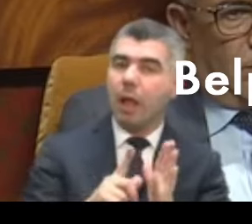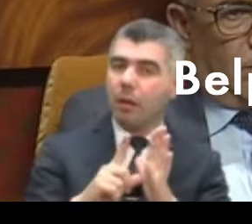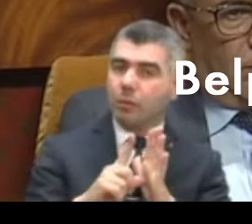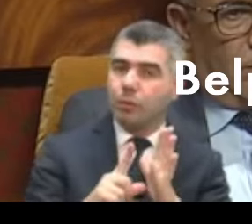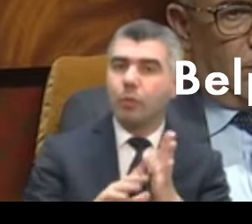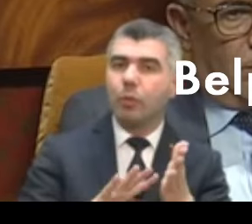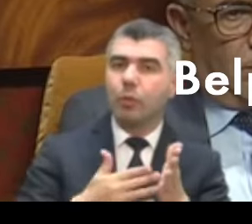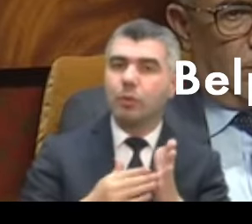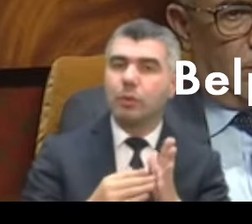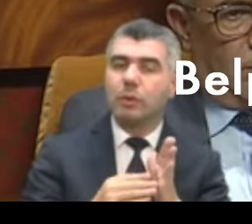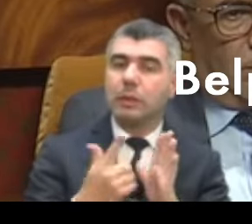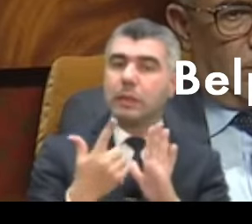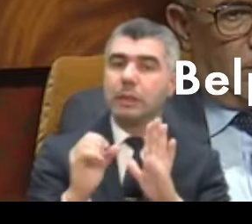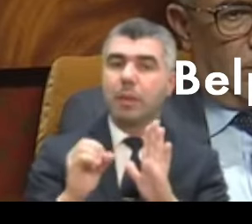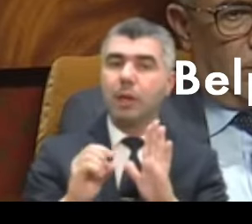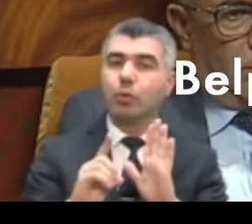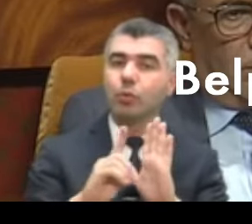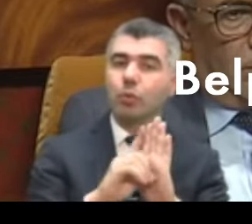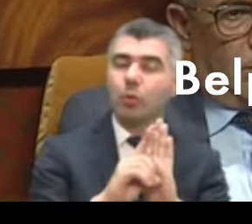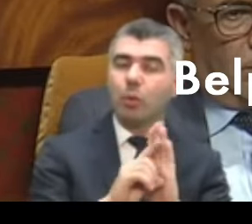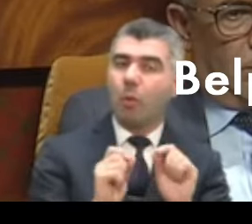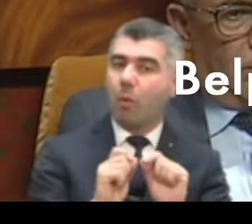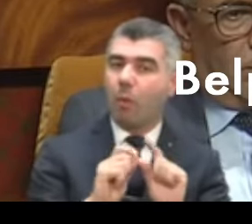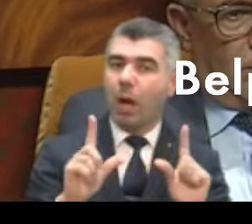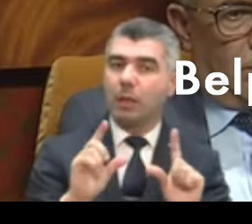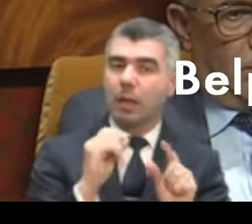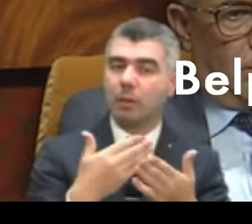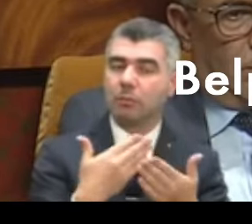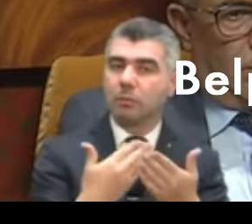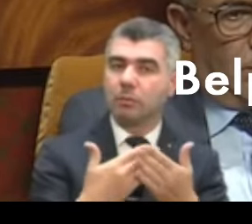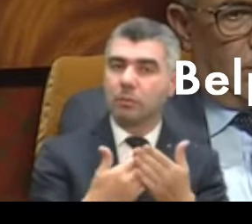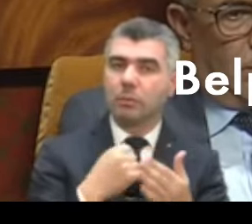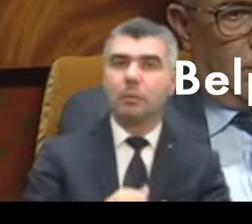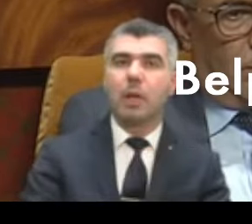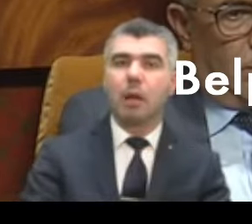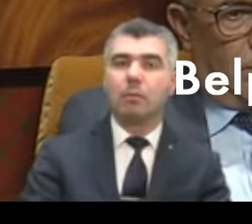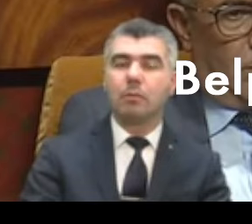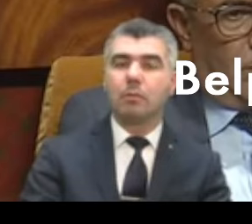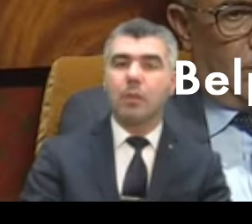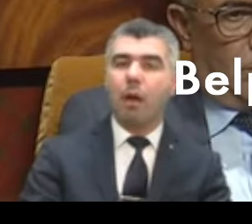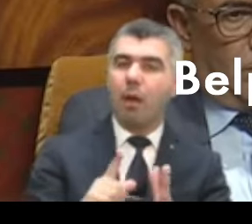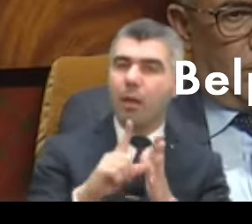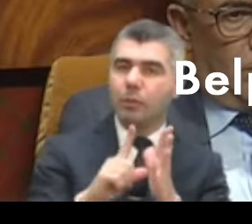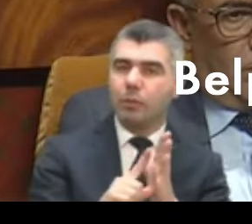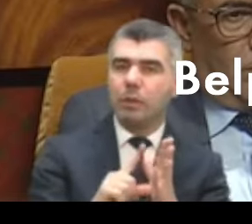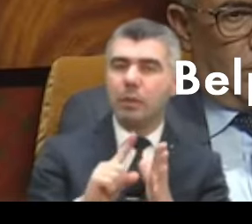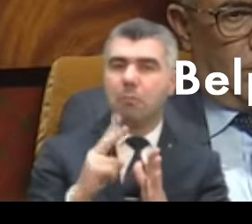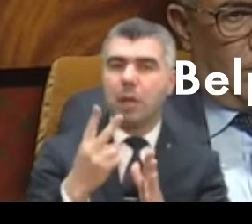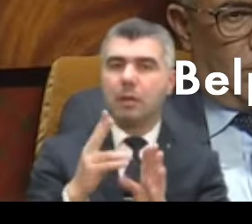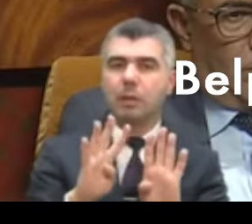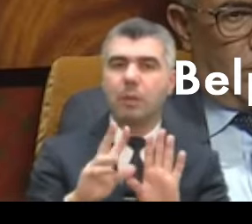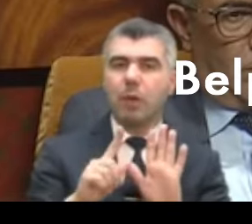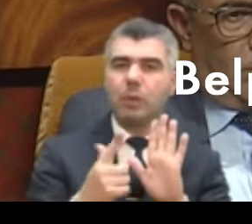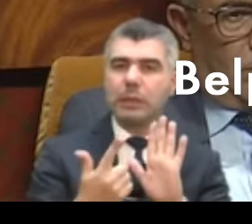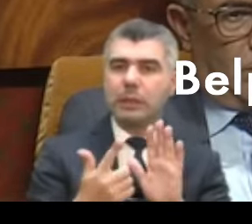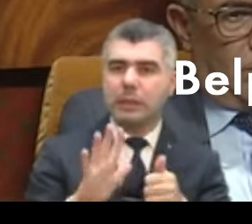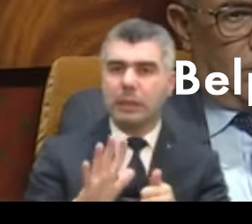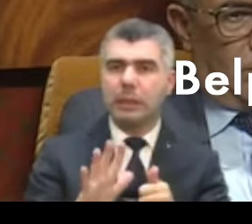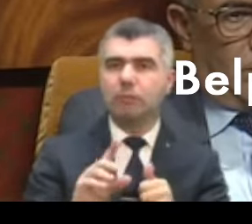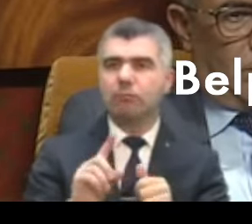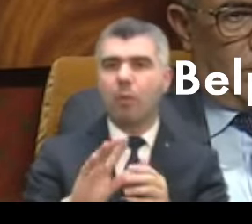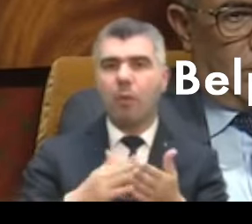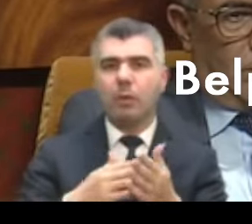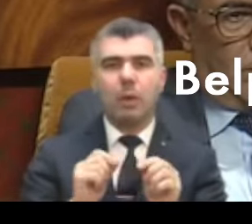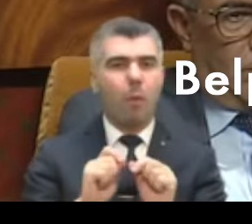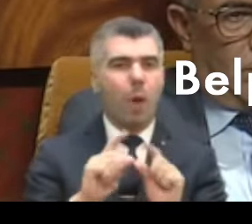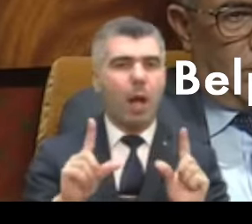70 من الدستور واضح 138 و 176 من النظام الداخلي